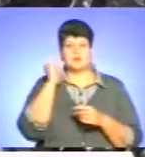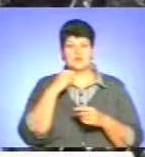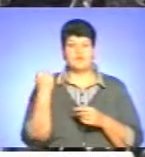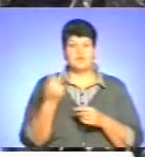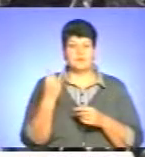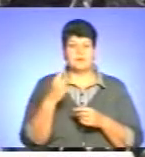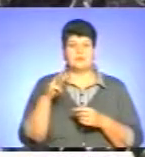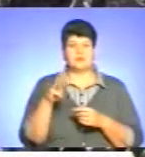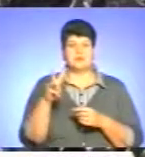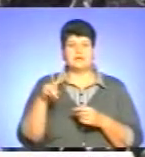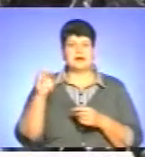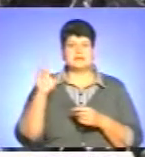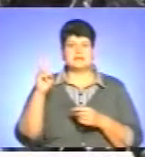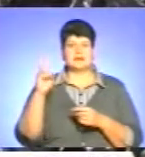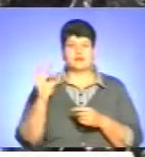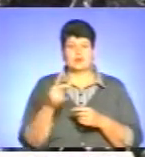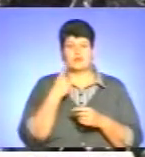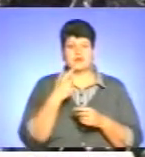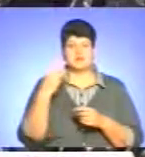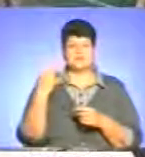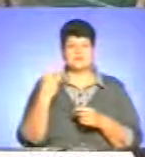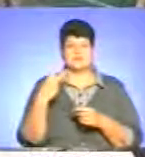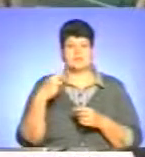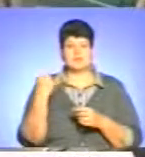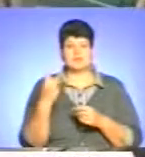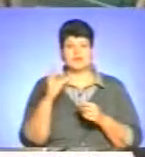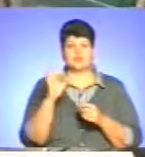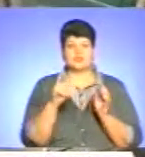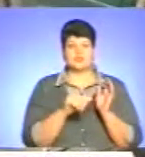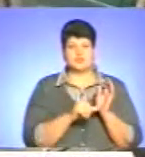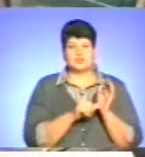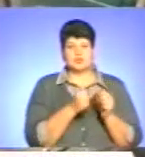Миколи Лацкелюка, водій ВАЗ-2106, обганяючи